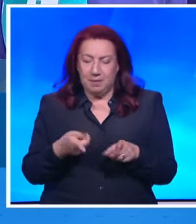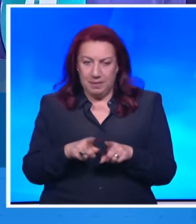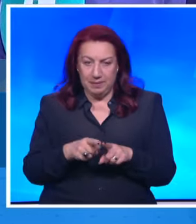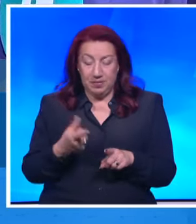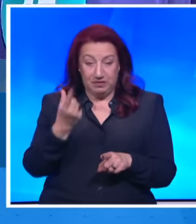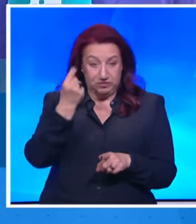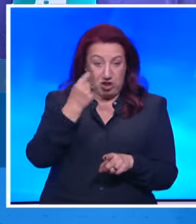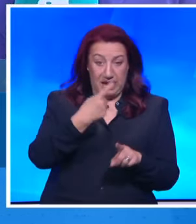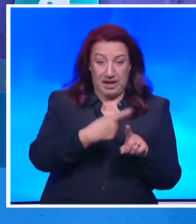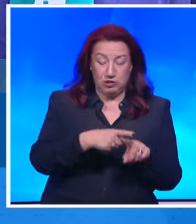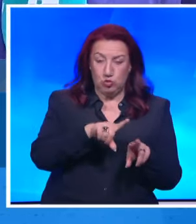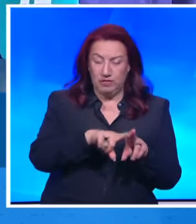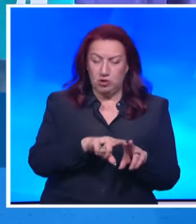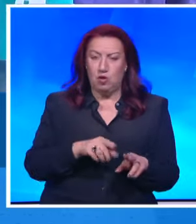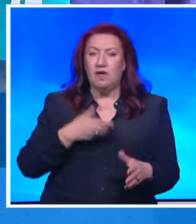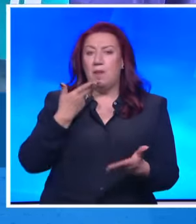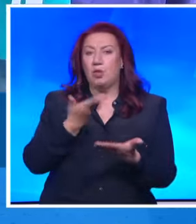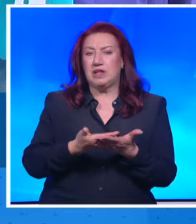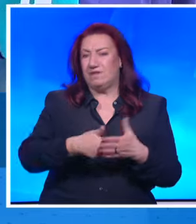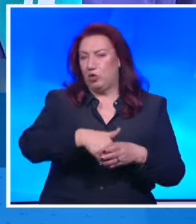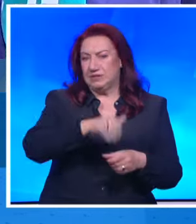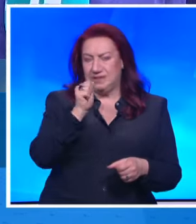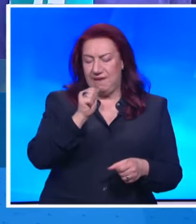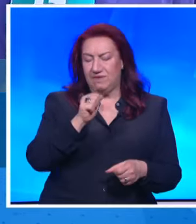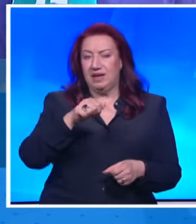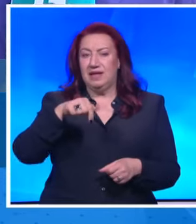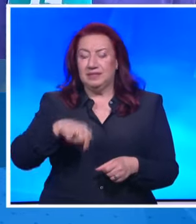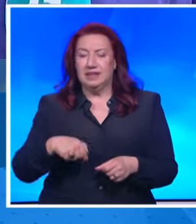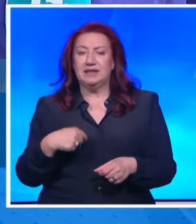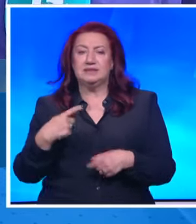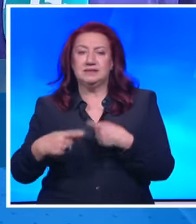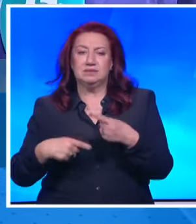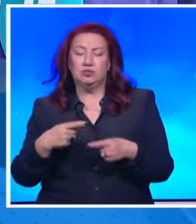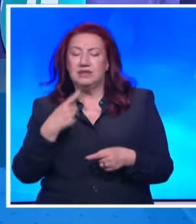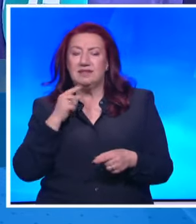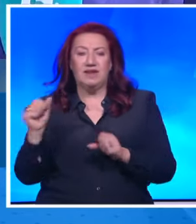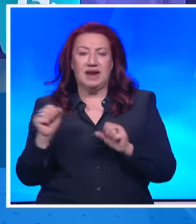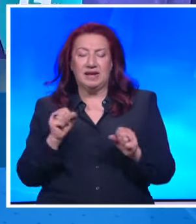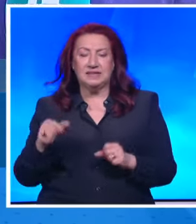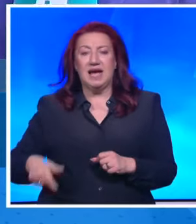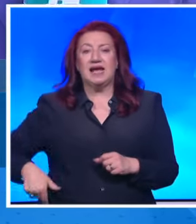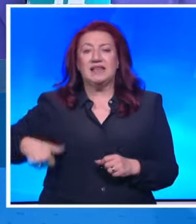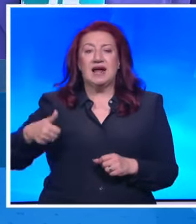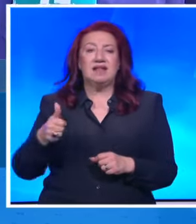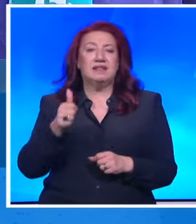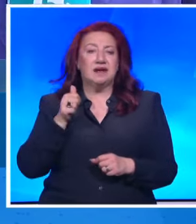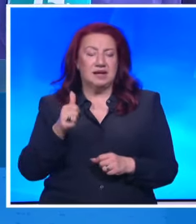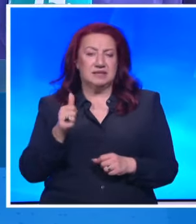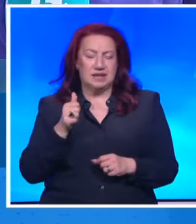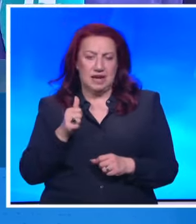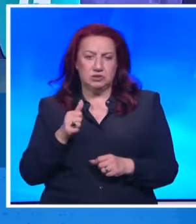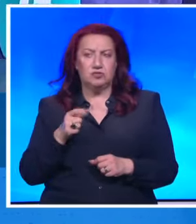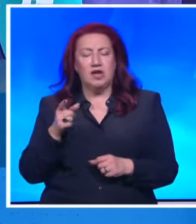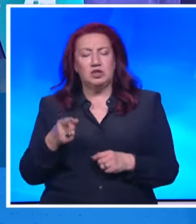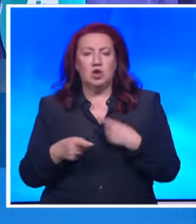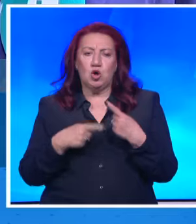подаде оставката си като председател на Да, България. Днес последва реакция и от генерал Атанас Атанасов, който обаче заложи на